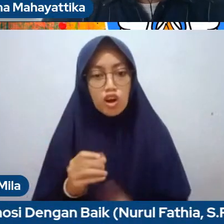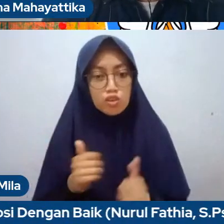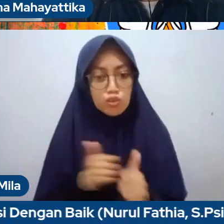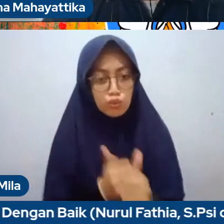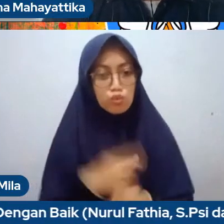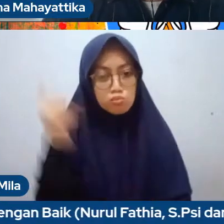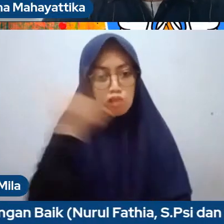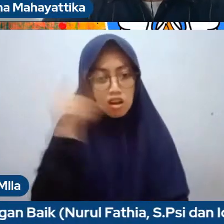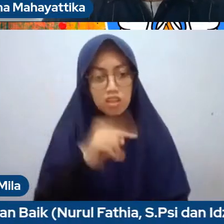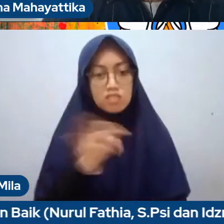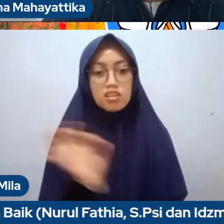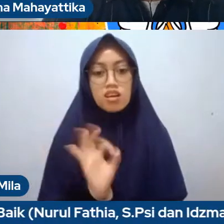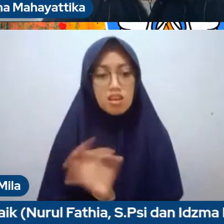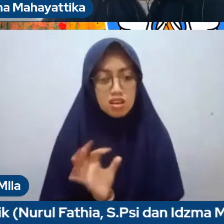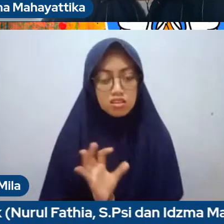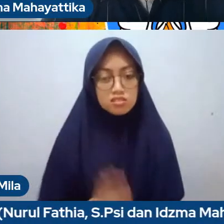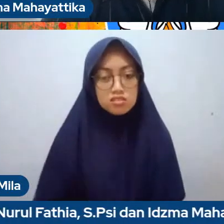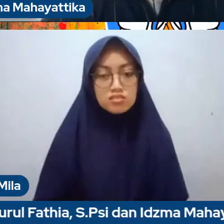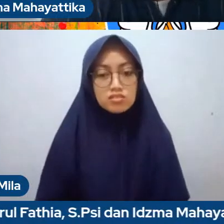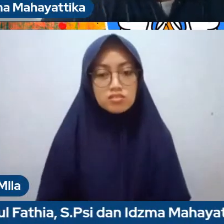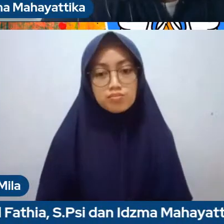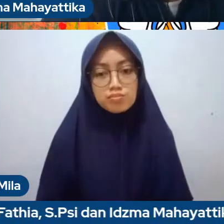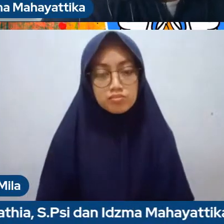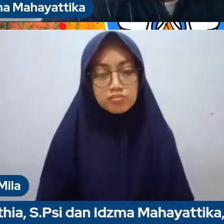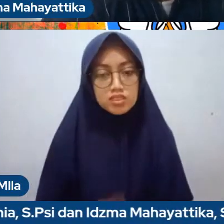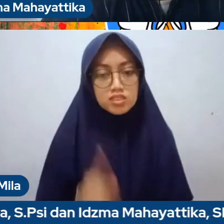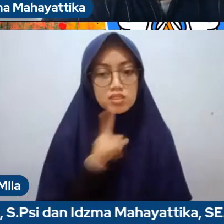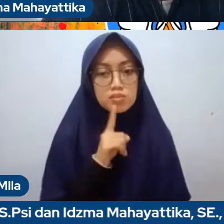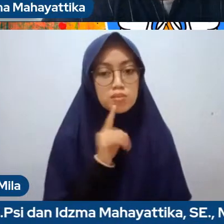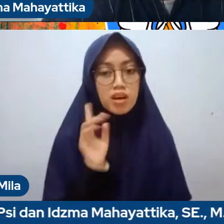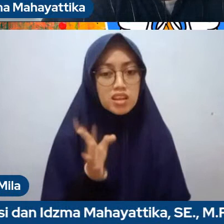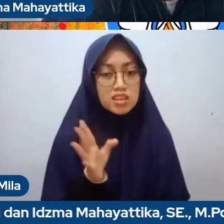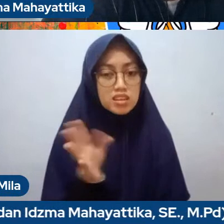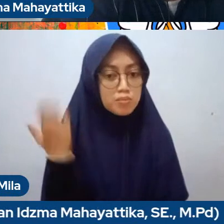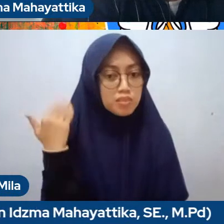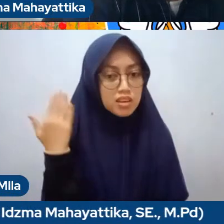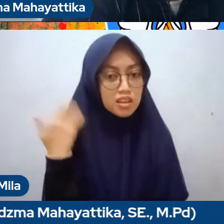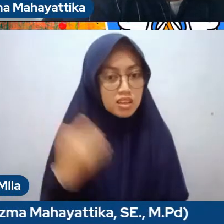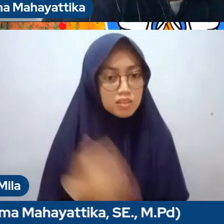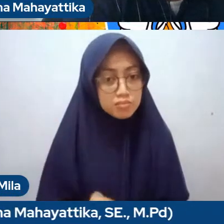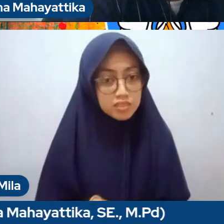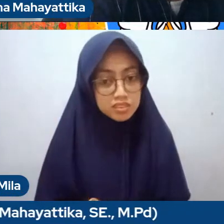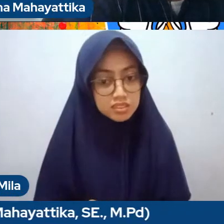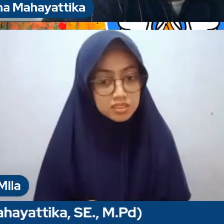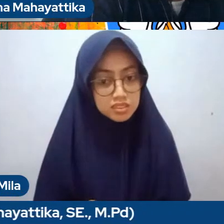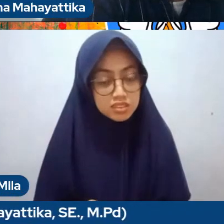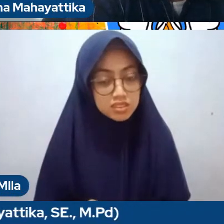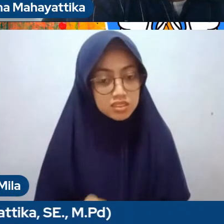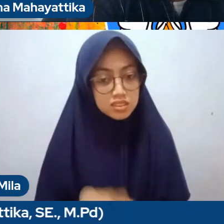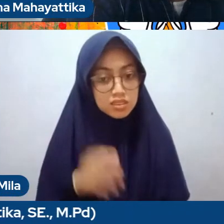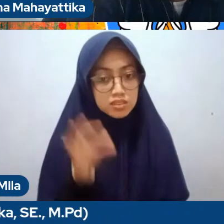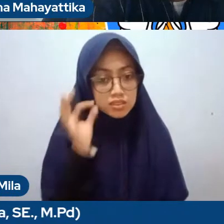dengan emosi. Karena ada kejadian masih bisa.